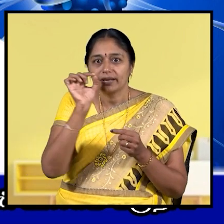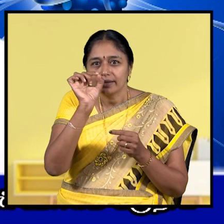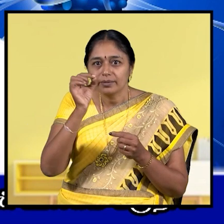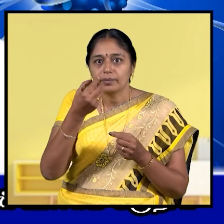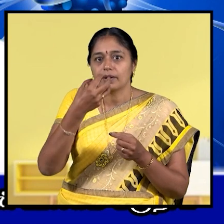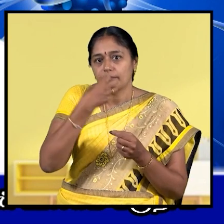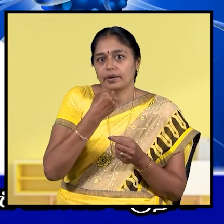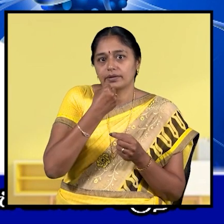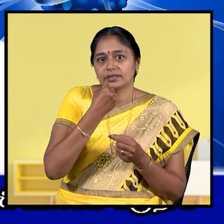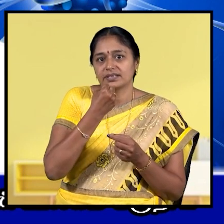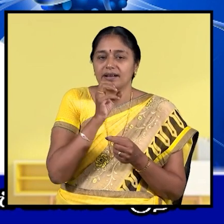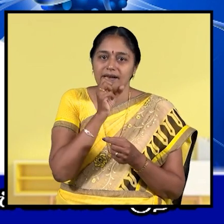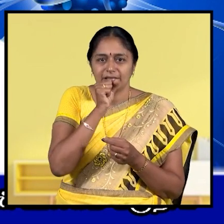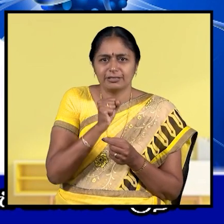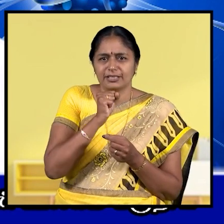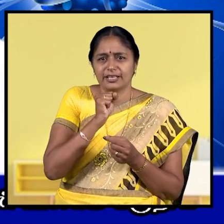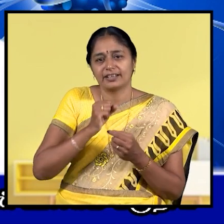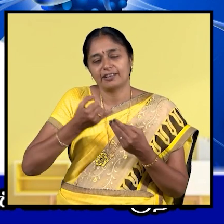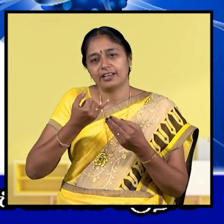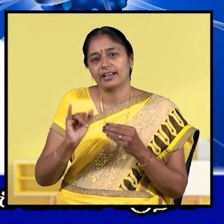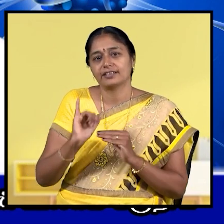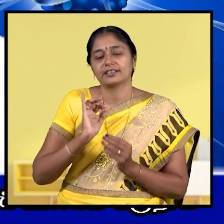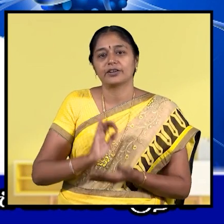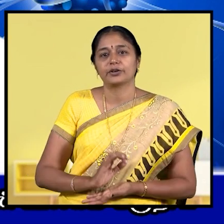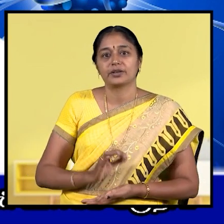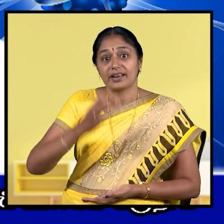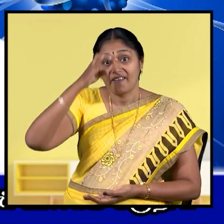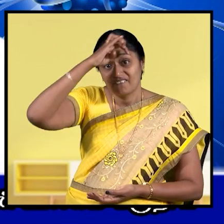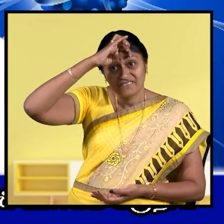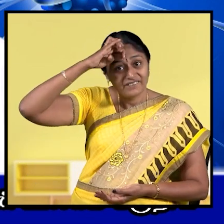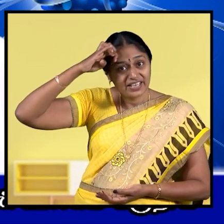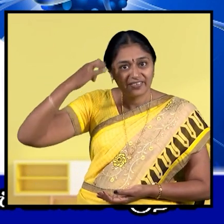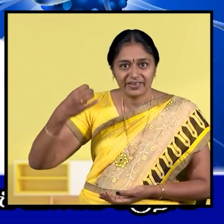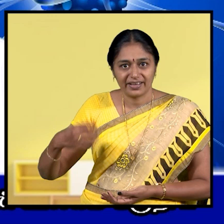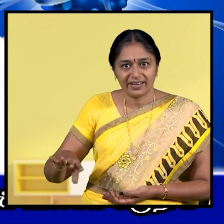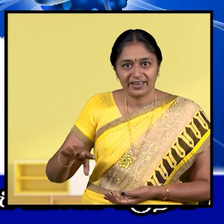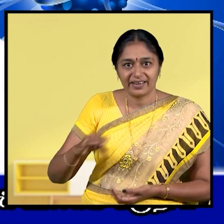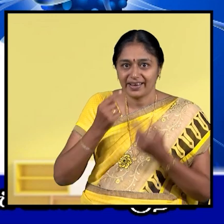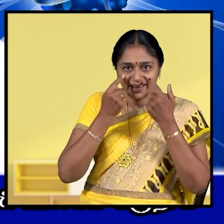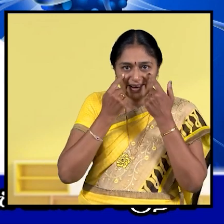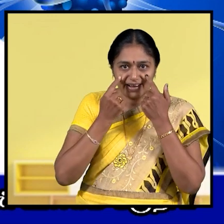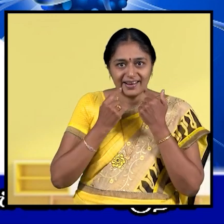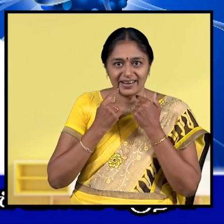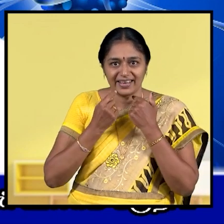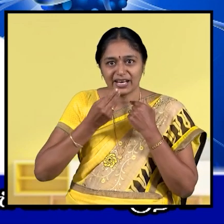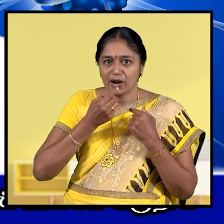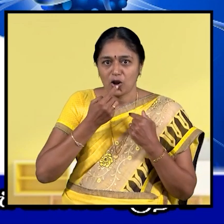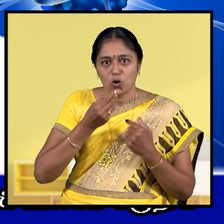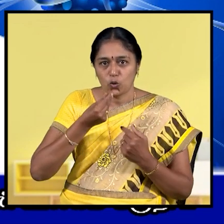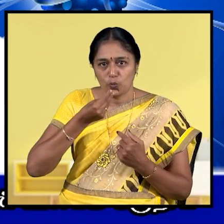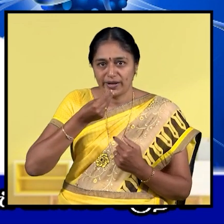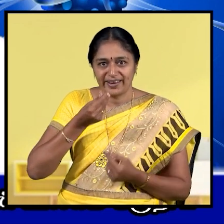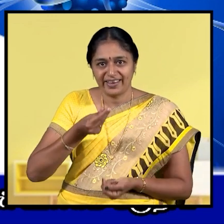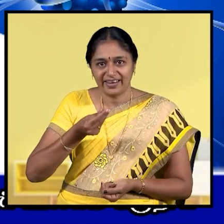அந்த நோய்க்கிருமி அதுலேருந்து மீள முடியாமல் அப்படியே சிக்கிக்கிட்டு அழிஞ்சிடும். அதே போல் வியர்வை, அதே போல் கண்ணீர், அதே போல் உமிநீர், உமிநீரில் கூட என்ன செய்யுதுனாக்க பாக்டீரியாக்கள் கொள்ளக்கூடிய